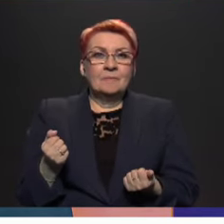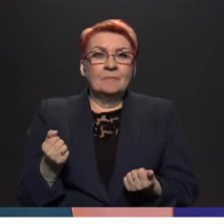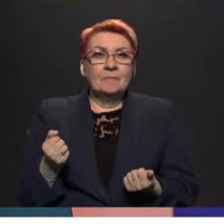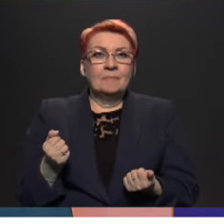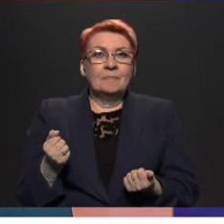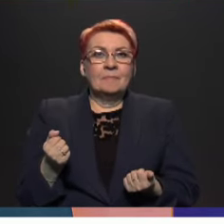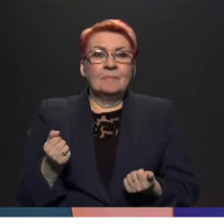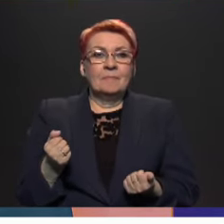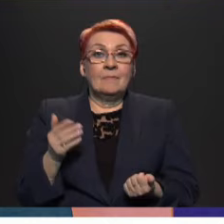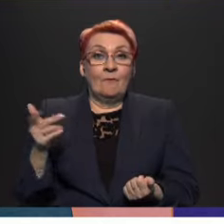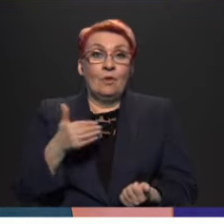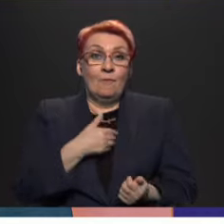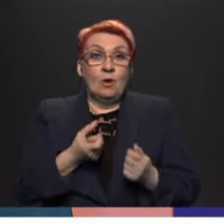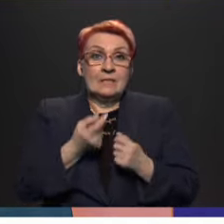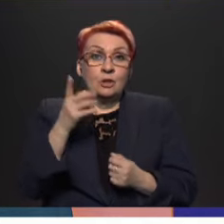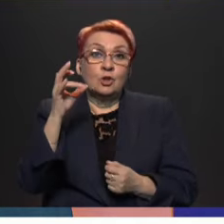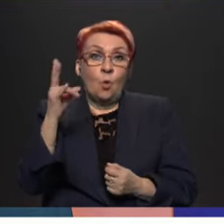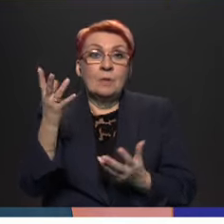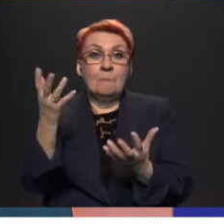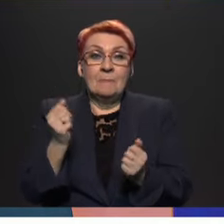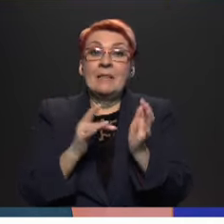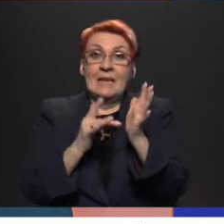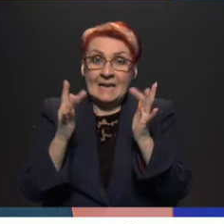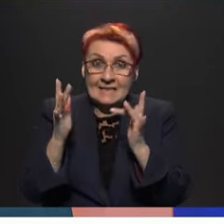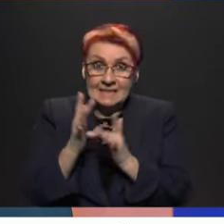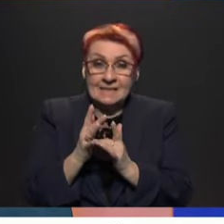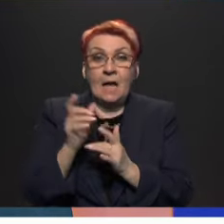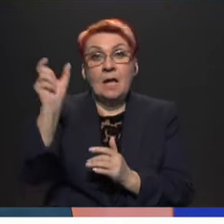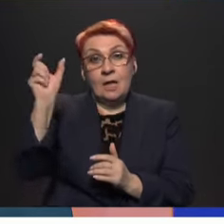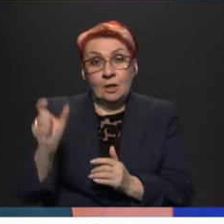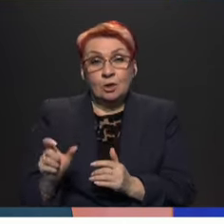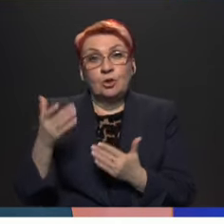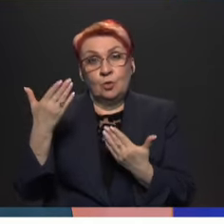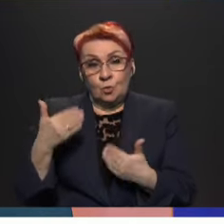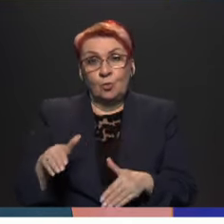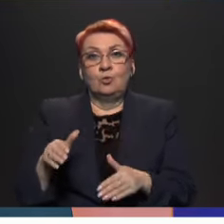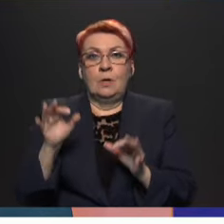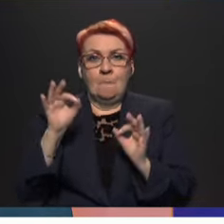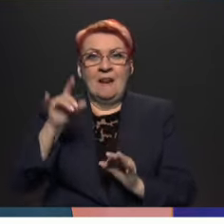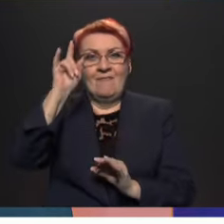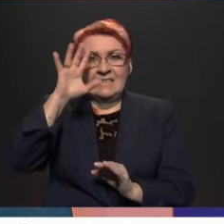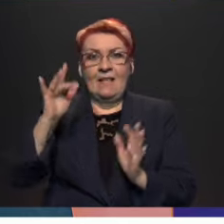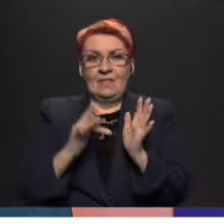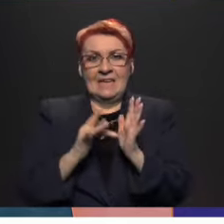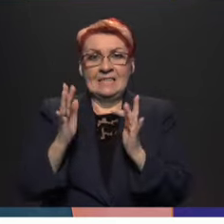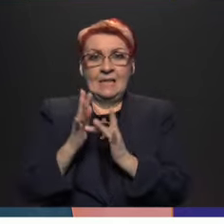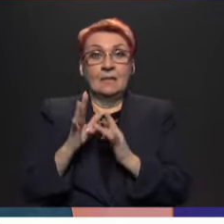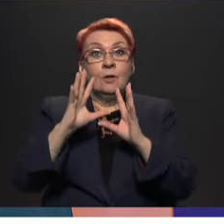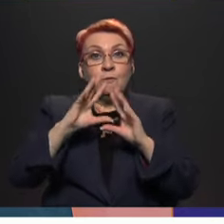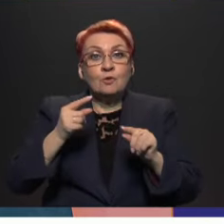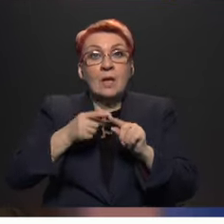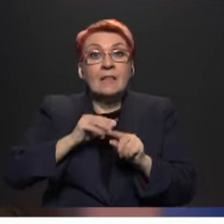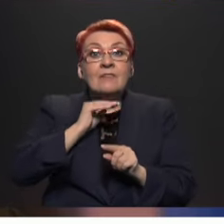высказал свое волеизъявление в том, что он принимает Христа, что он становится православным христианином. Вот, все,